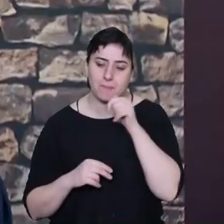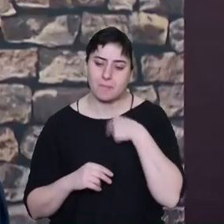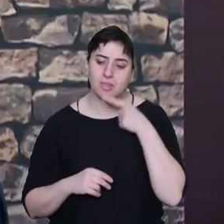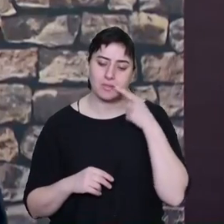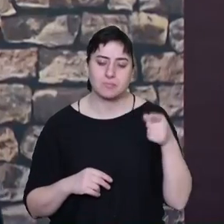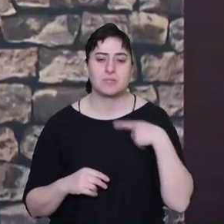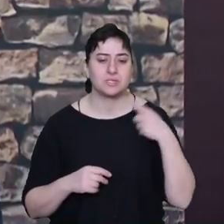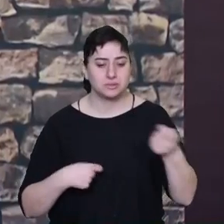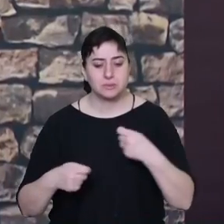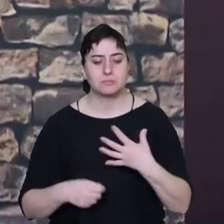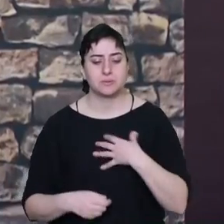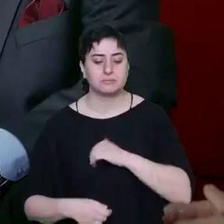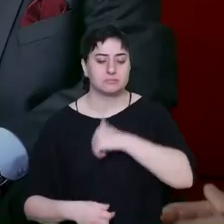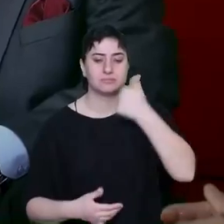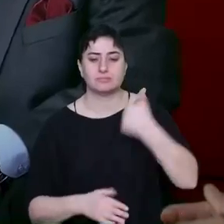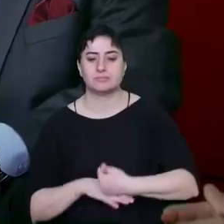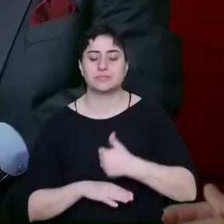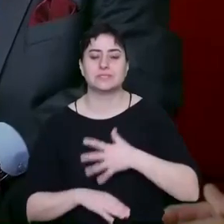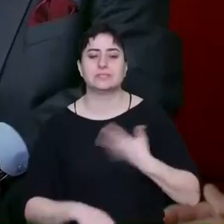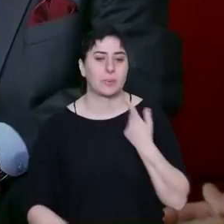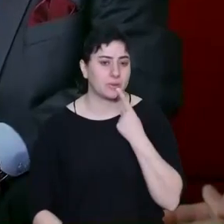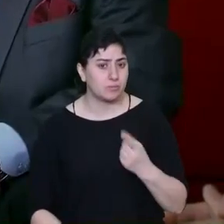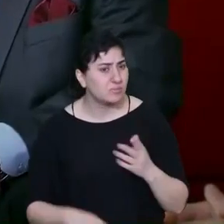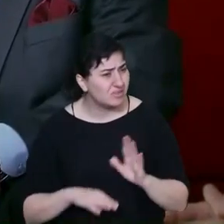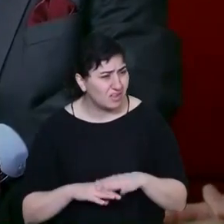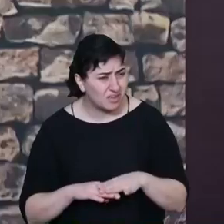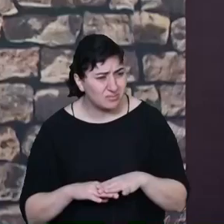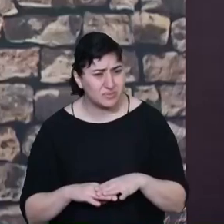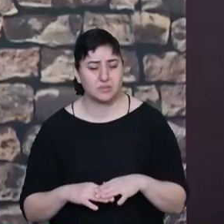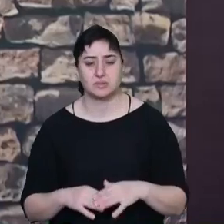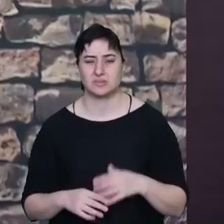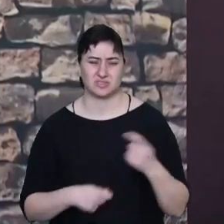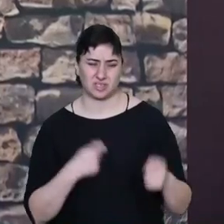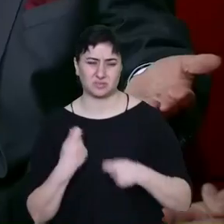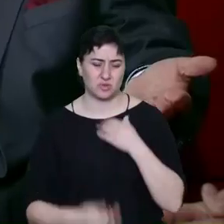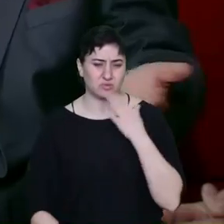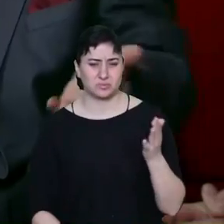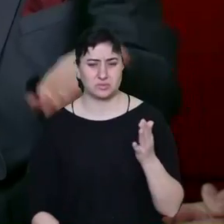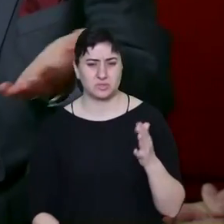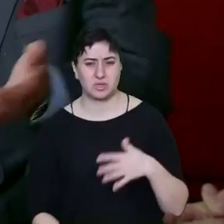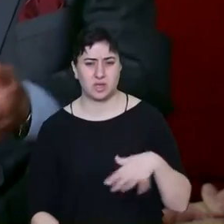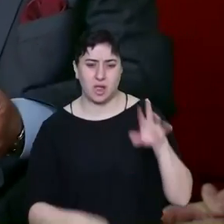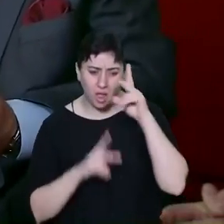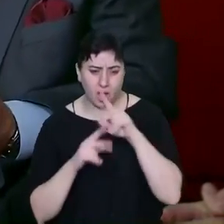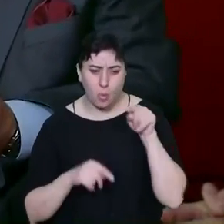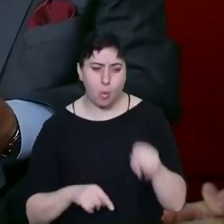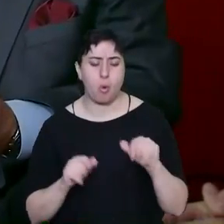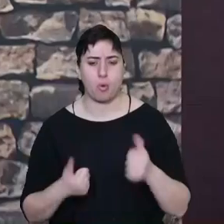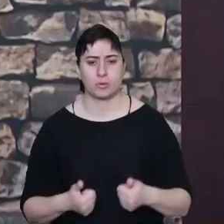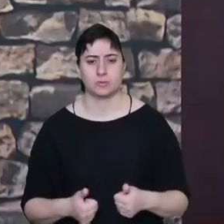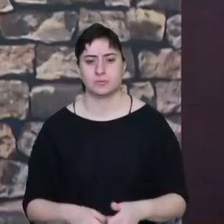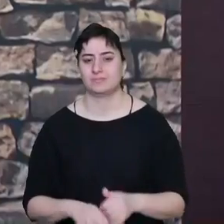şirketlerinin başına geçmek istemediğimi söyledi. Ne yaptın sen oğlum, ne yaptın? Saçmalama Serp. Bütün umudumuzu buna bağladık